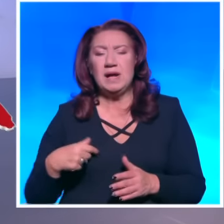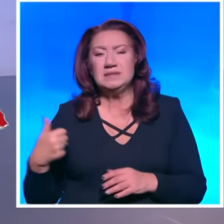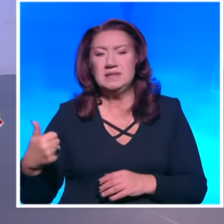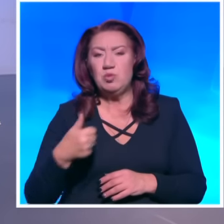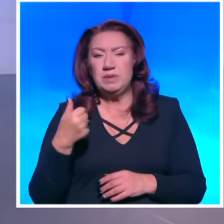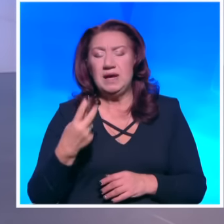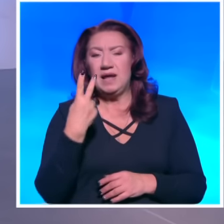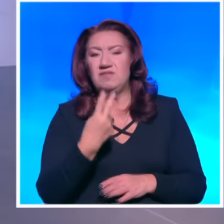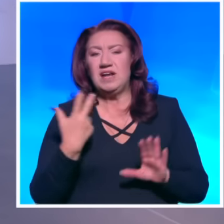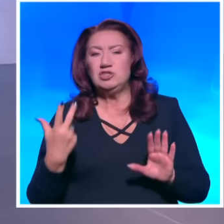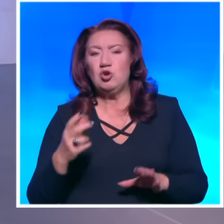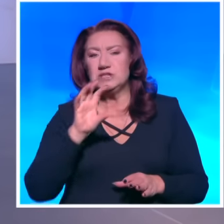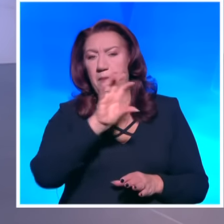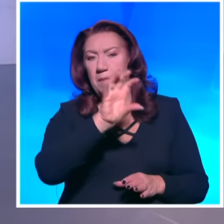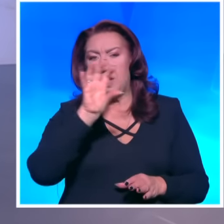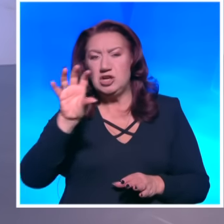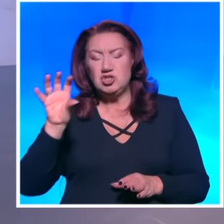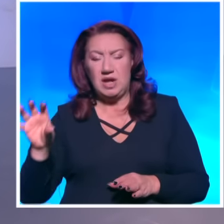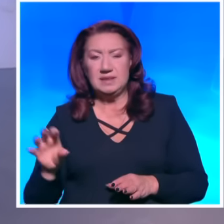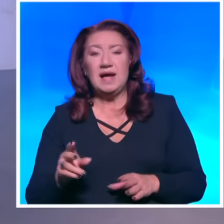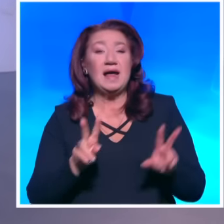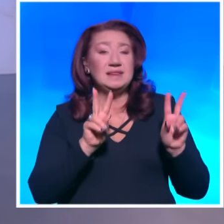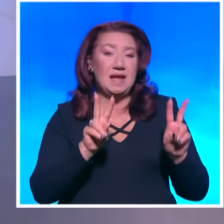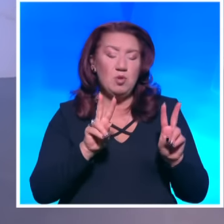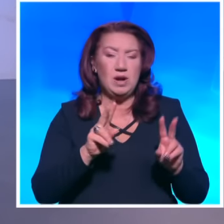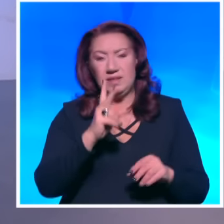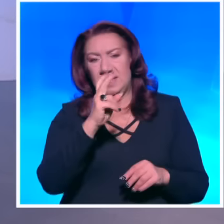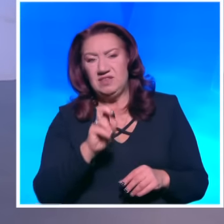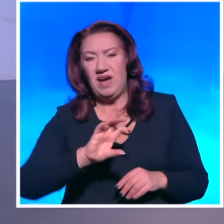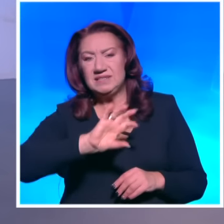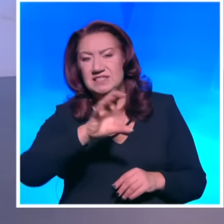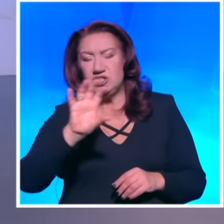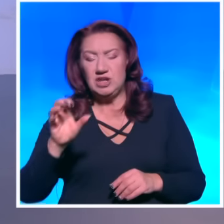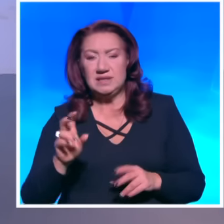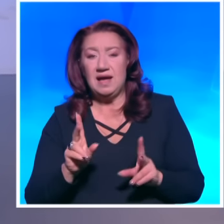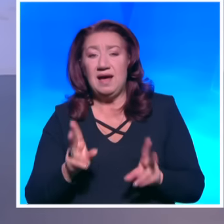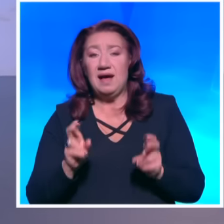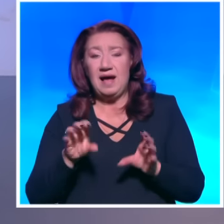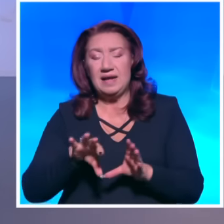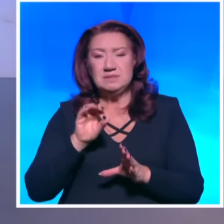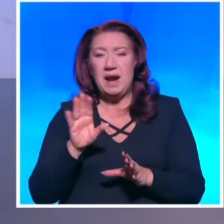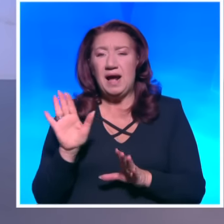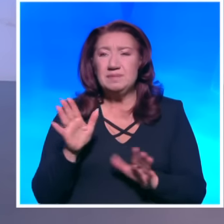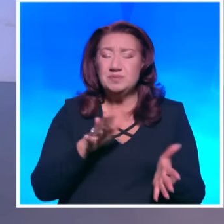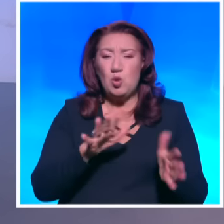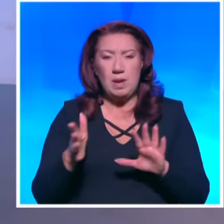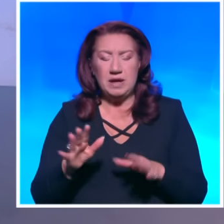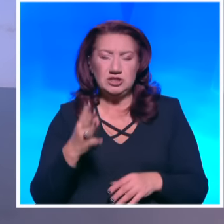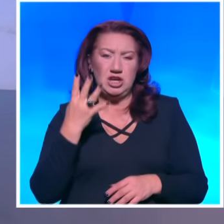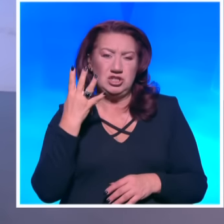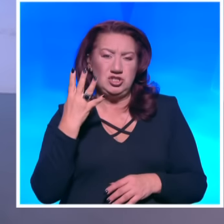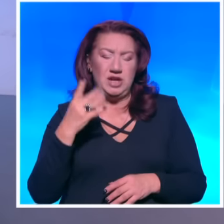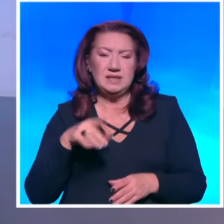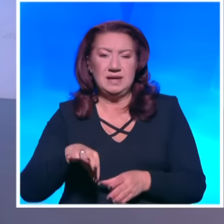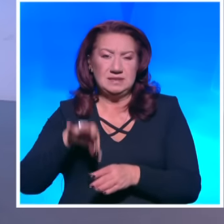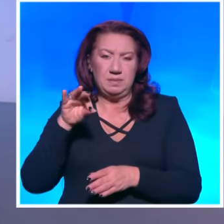щата, а демократите в 20. Ето как избраха колебаещите се 7 щати. 4 от тях решиха изход в полза